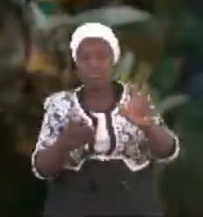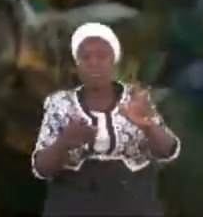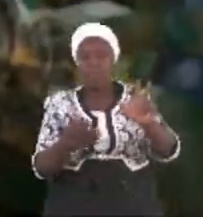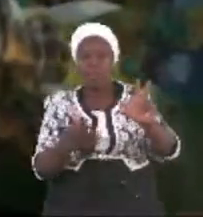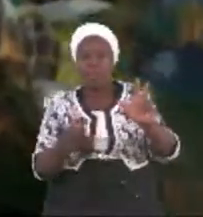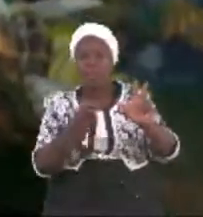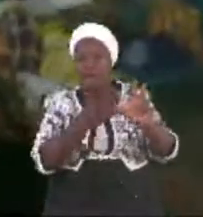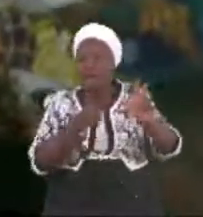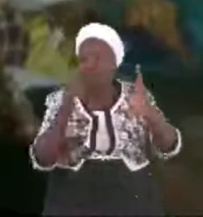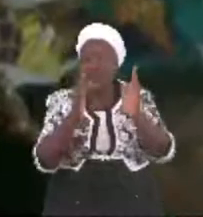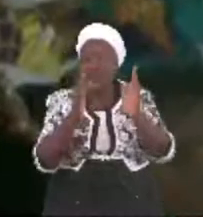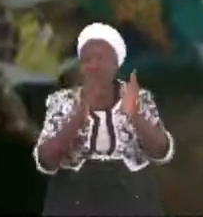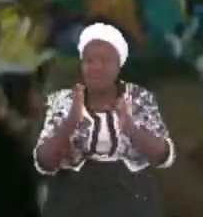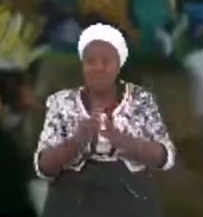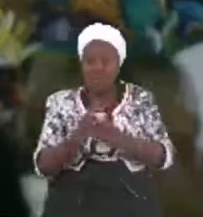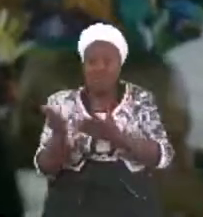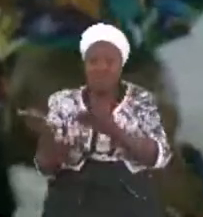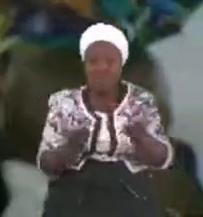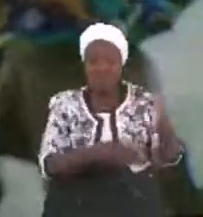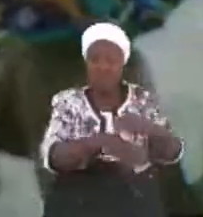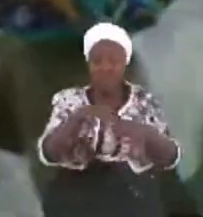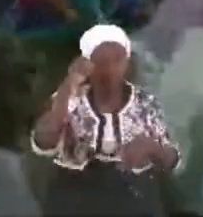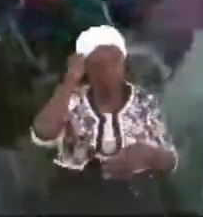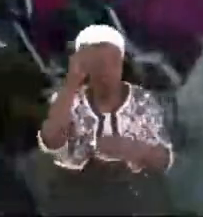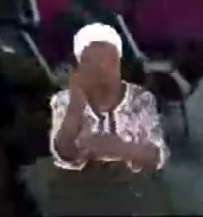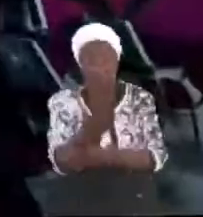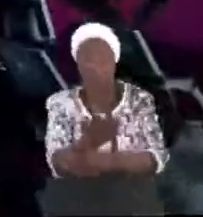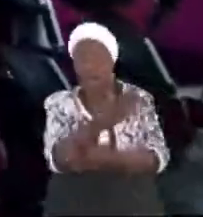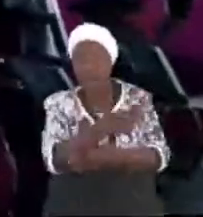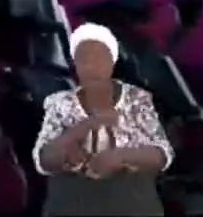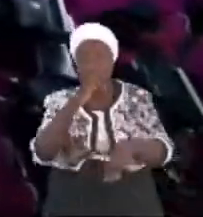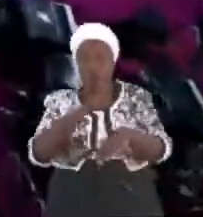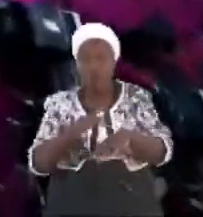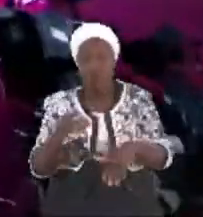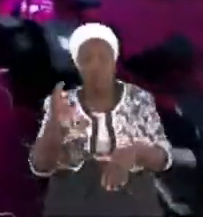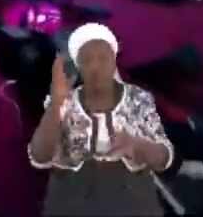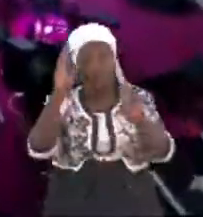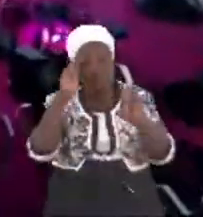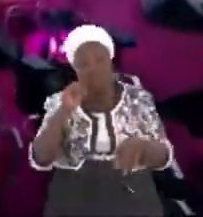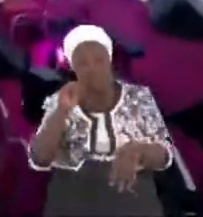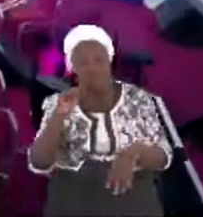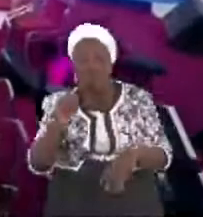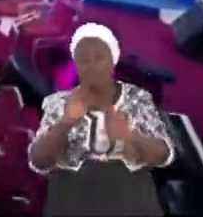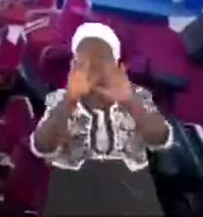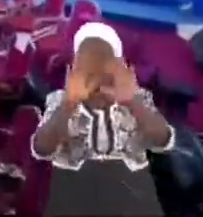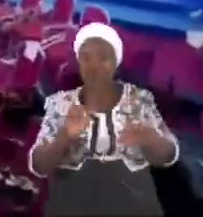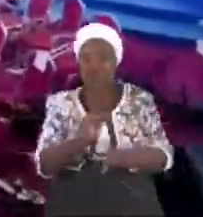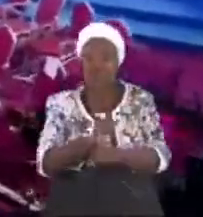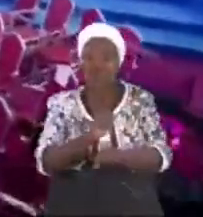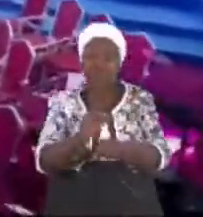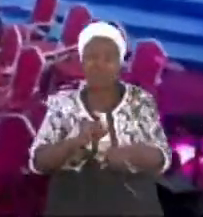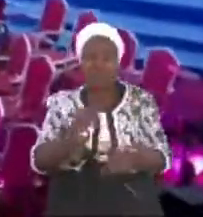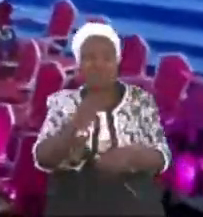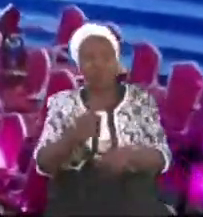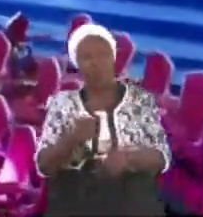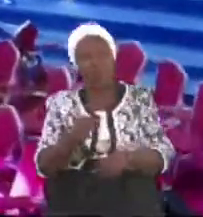Verset 3. Jésus étendit la main, le toucha et dit. La touche miraculeuse, le